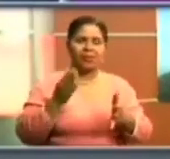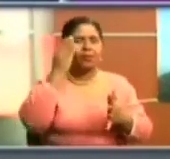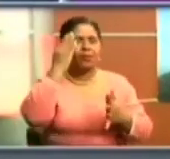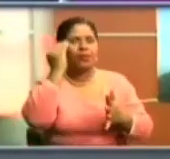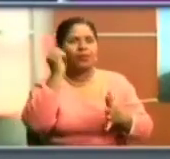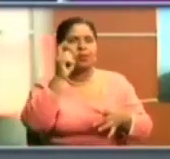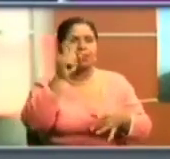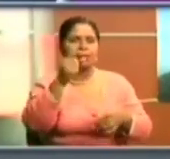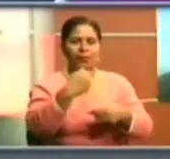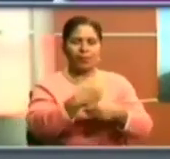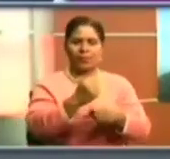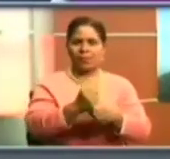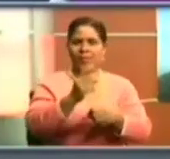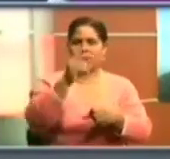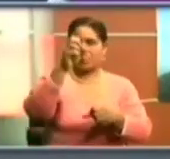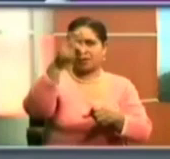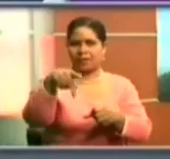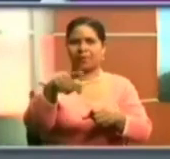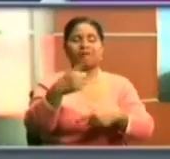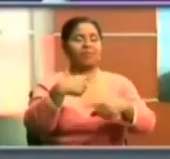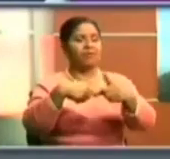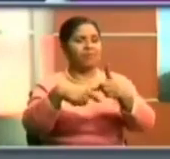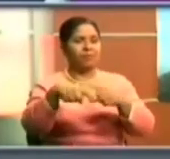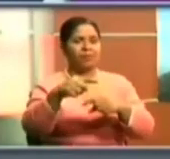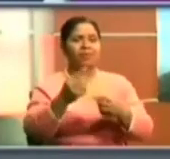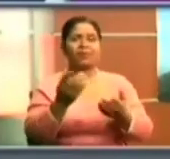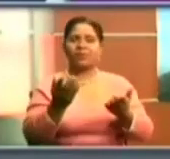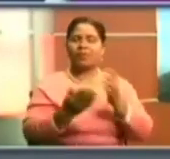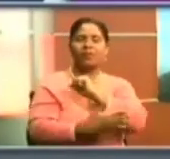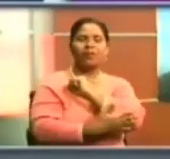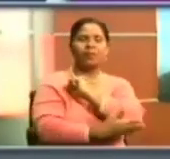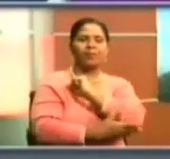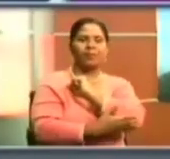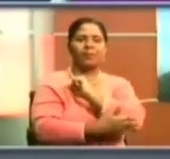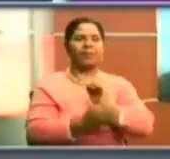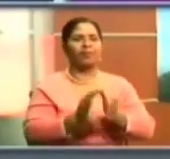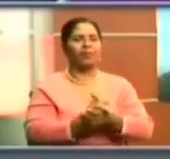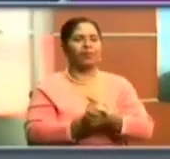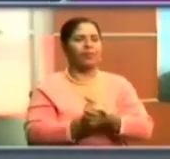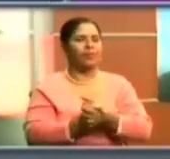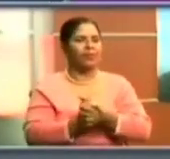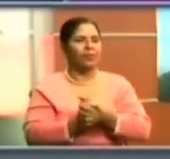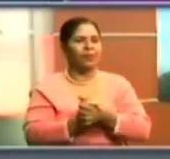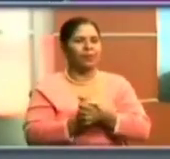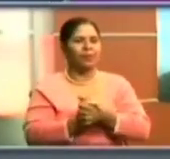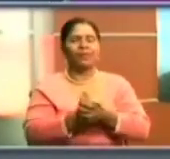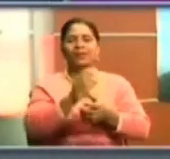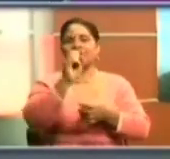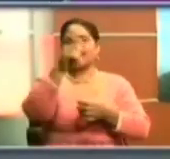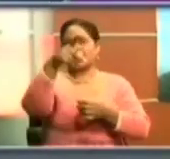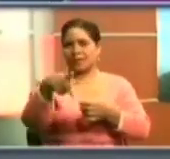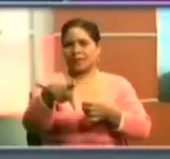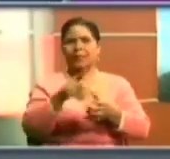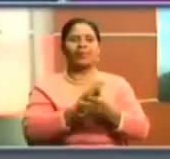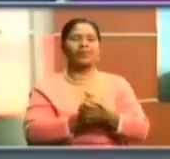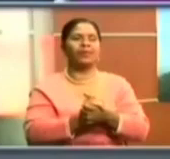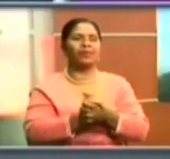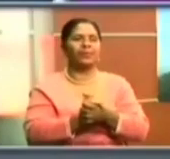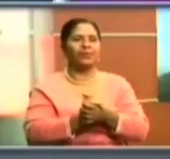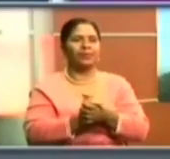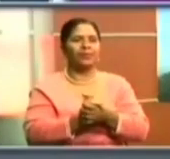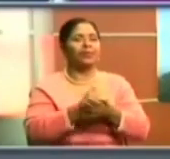que et yo manifesté désir pour que yo vienne servir pays yo à ni au niveau du conseil électoral permanent.